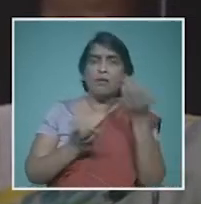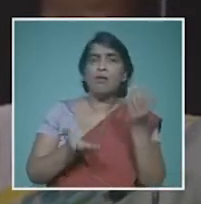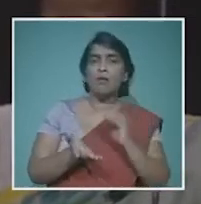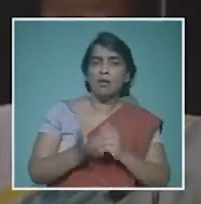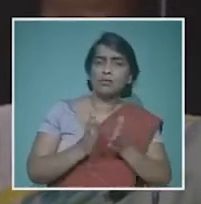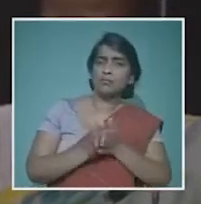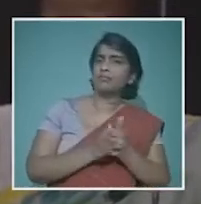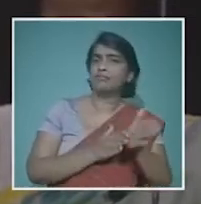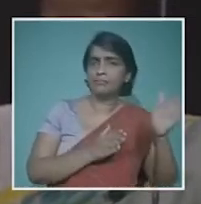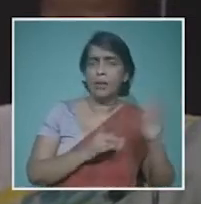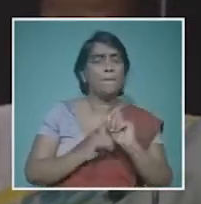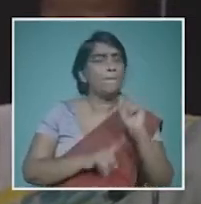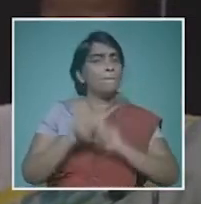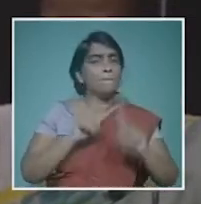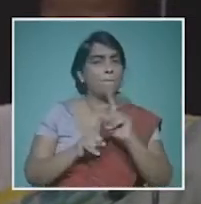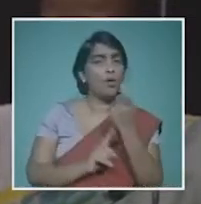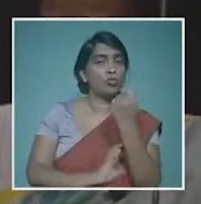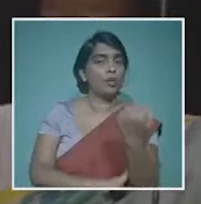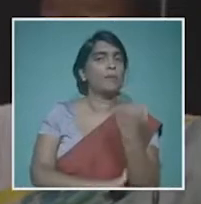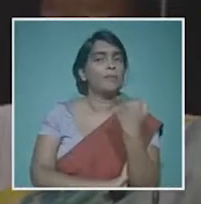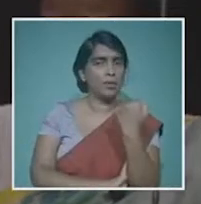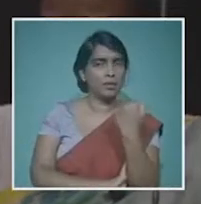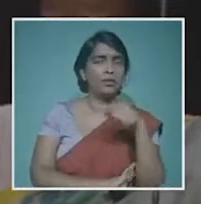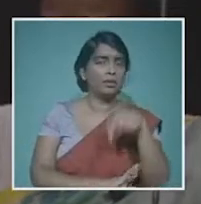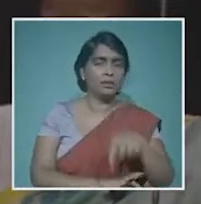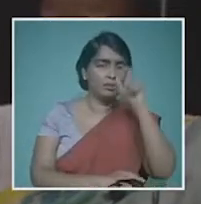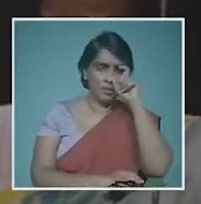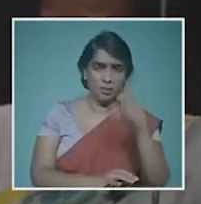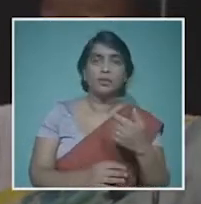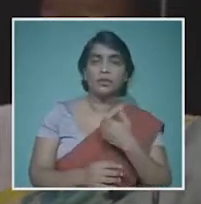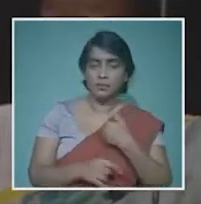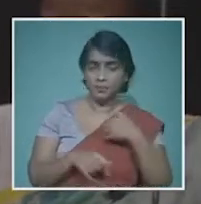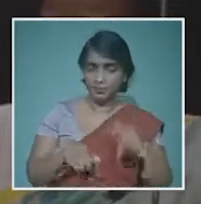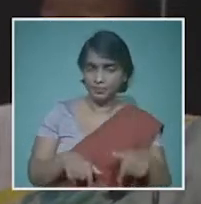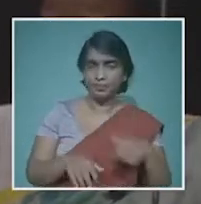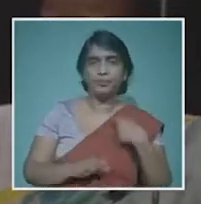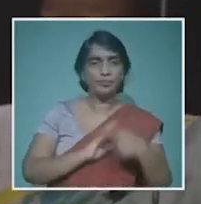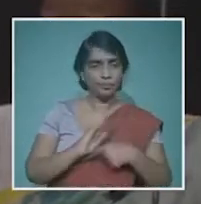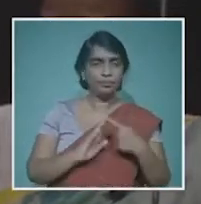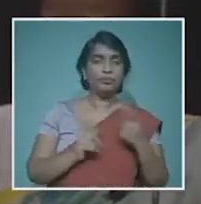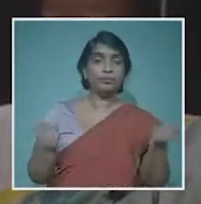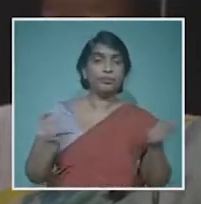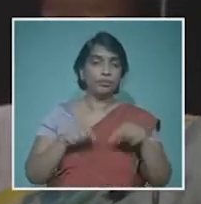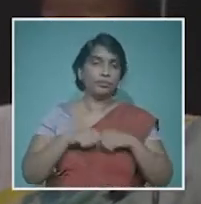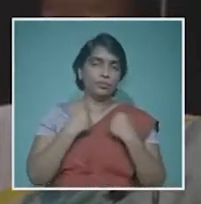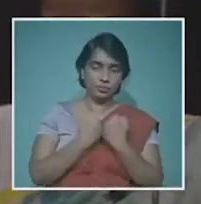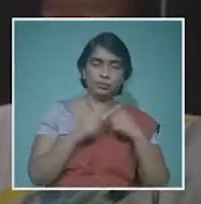යන්න. පාර්ලිමේන්තුවට මුදල් බලය තියෙන්නේ. දැන් බලන්න මම අද ලංකාවේ වෙළඳ සංගම් එක්ක කතා